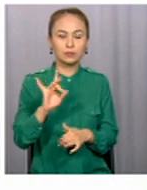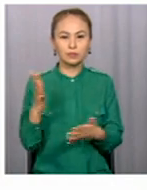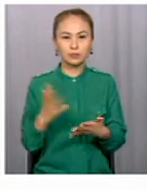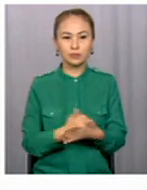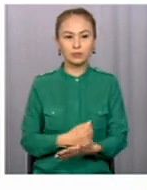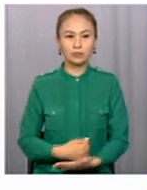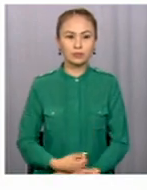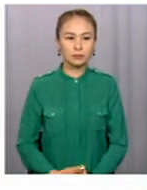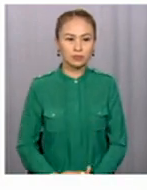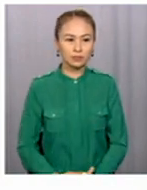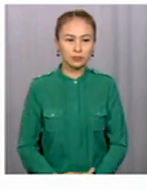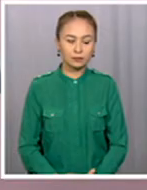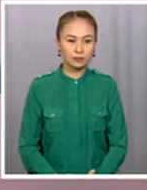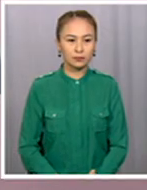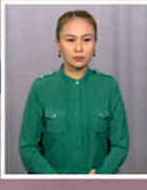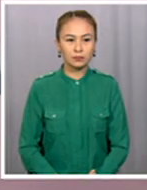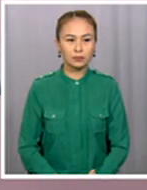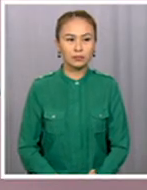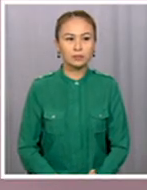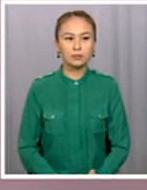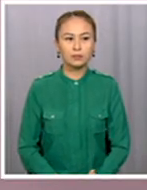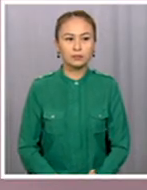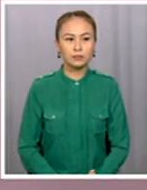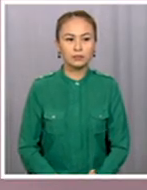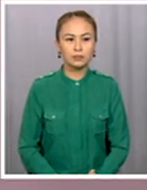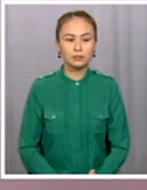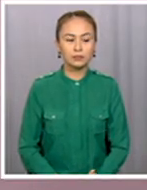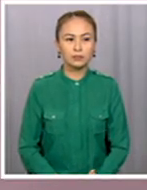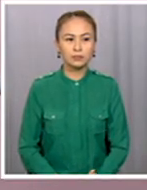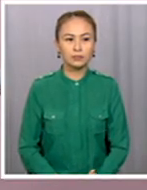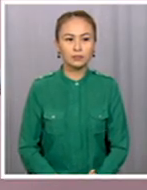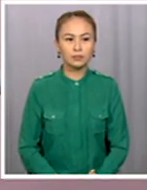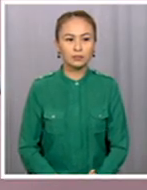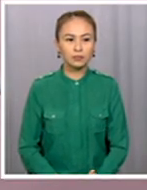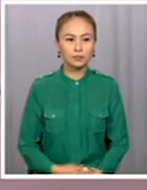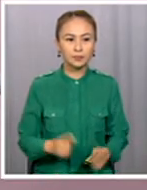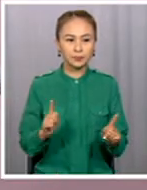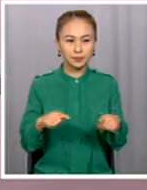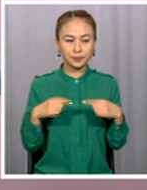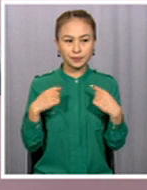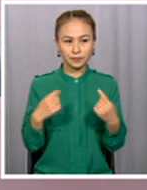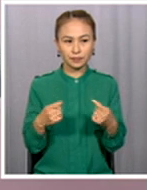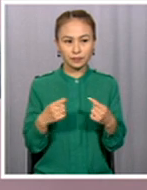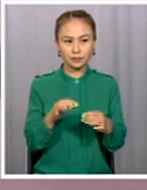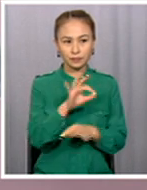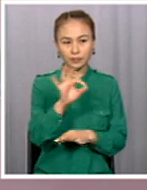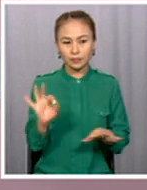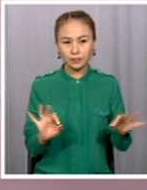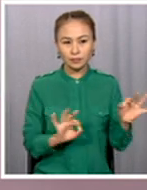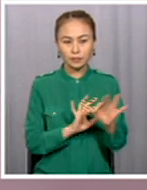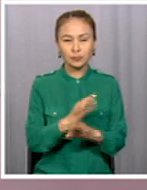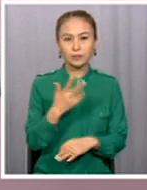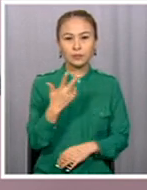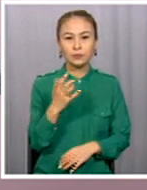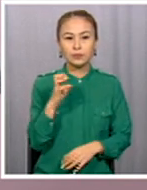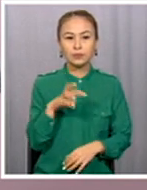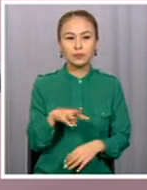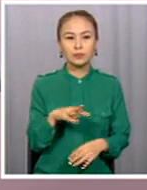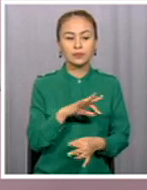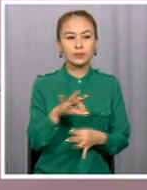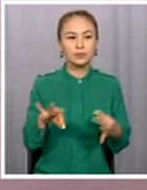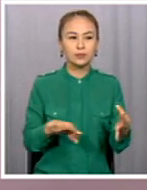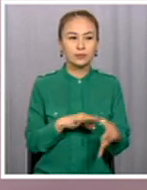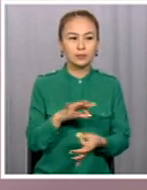Оның периметрін табыңдар. Олай болса, балалар, берілген шаршыдан 3 сантиметр